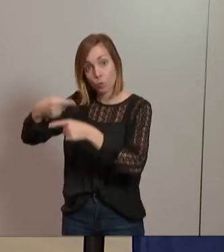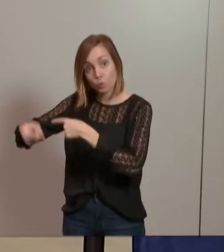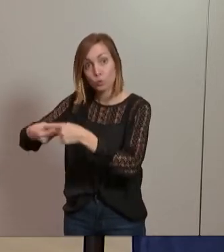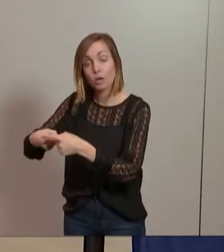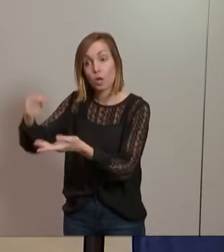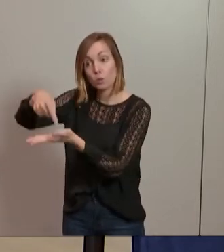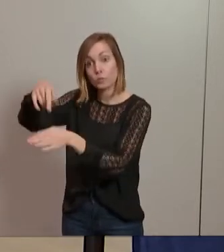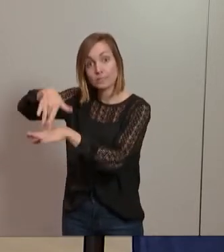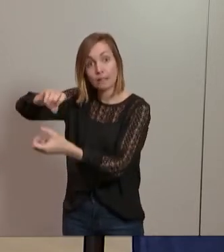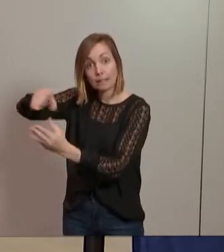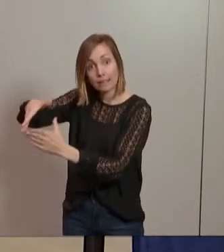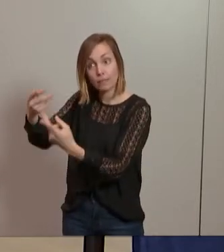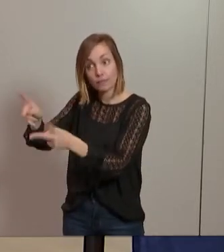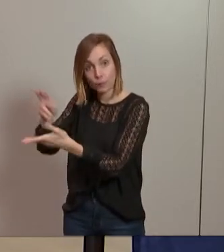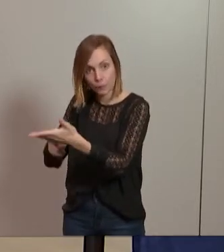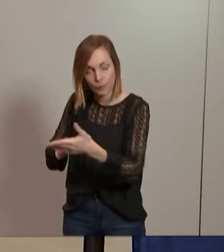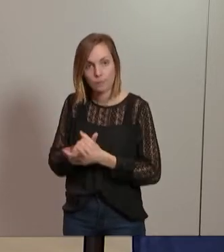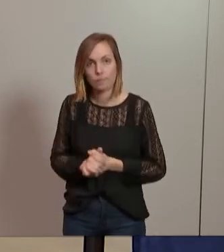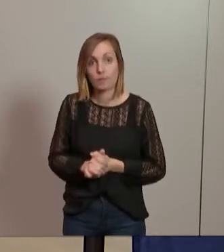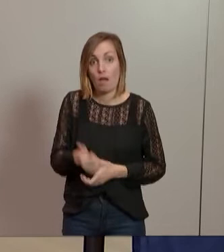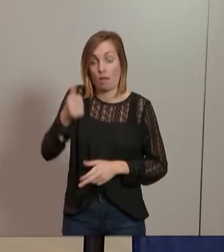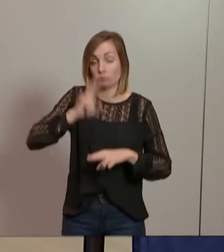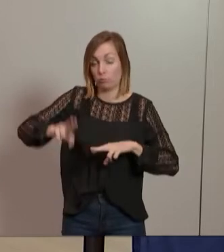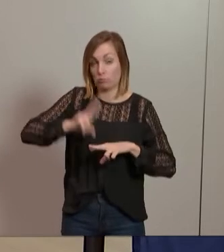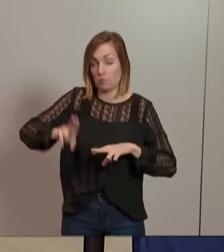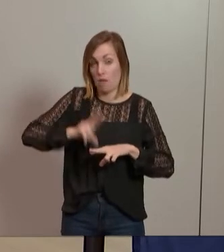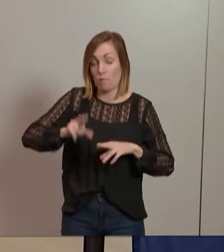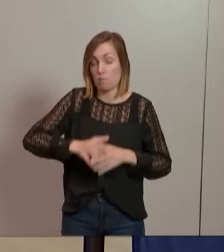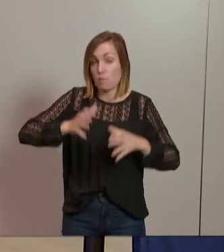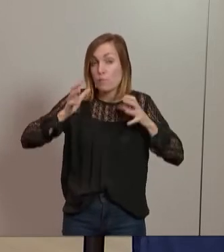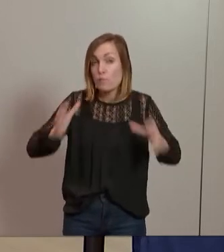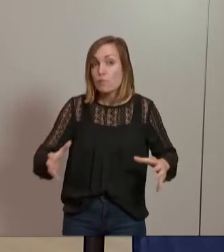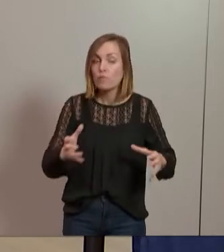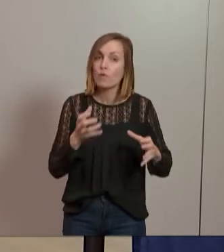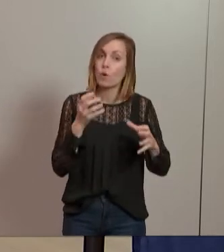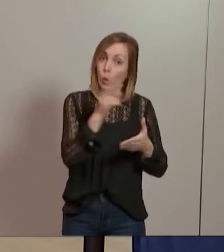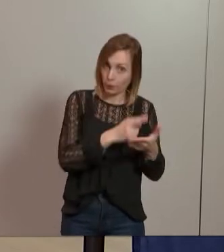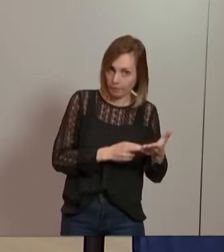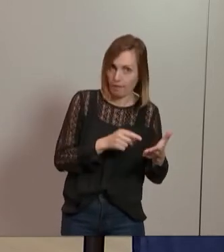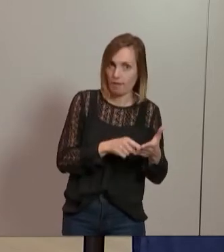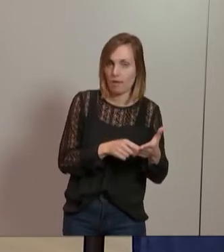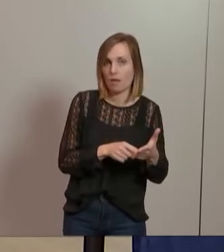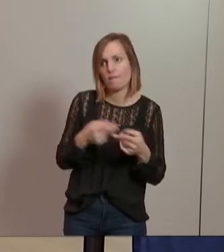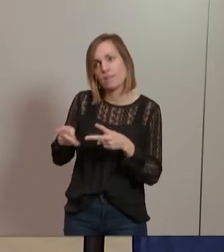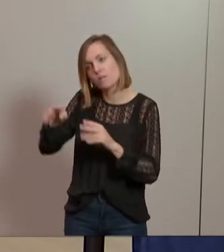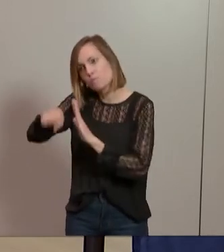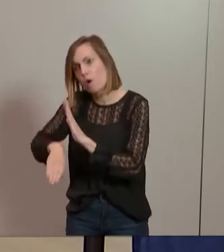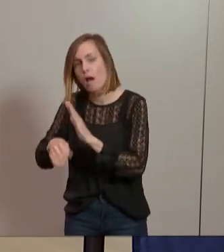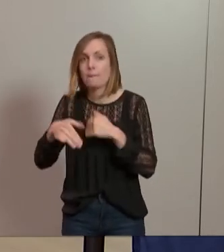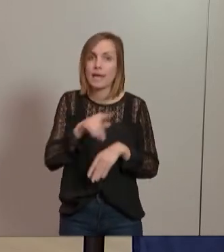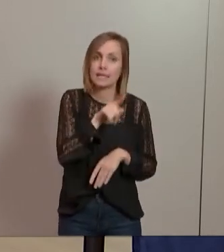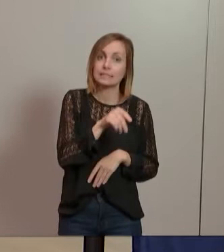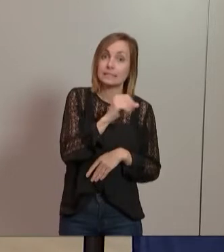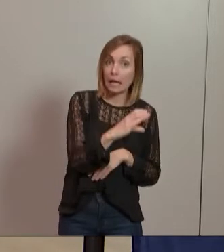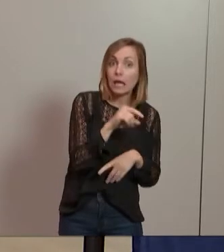ville. Un des gros chantiers actuels qui concerne Rezé, peut-être moins directement la ville, c'est le projet de la ZAC